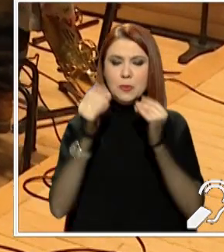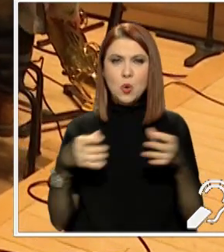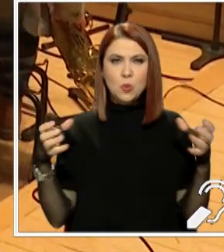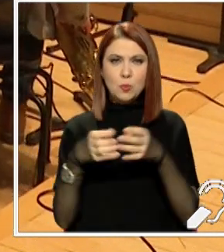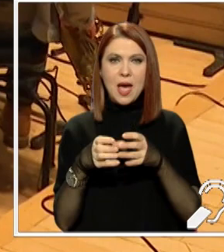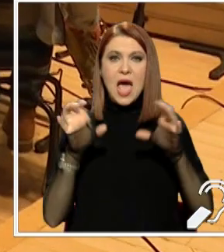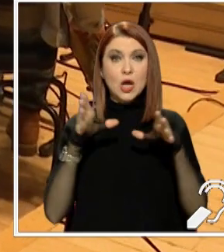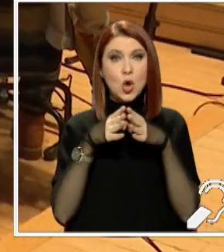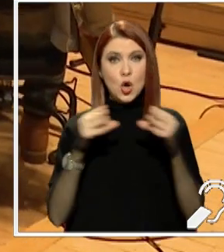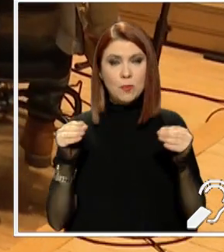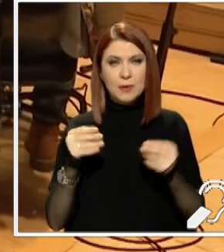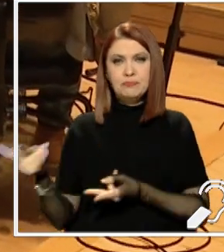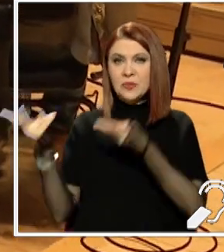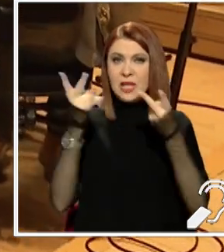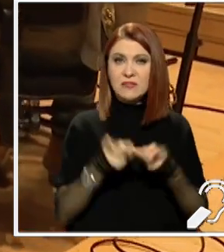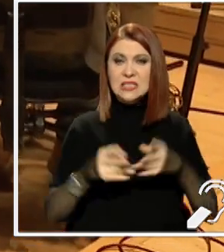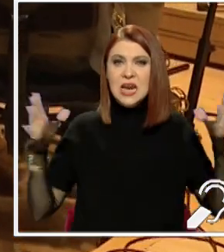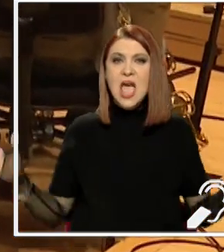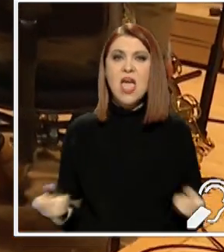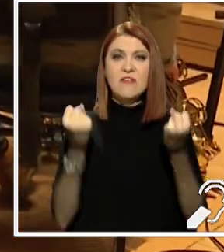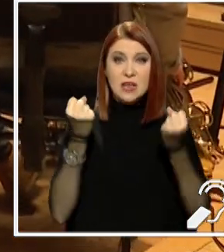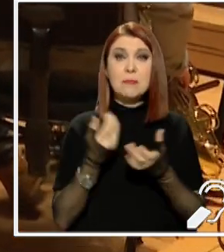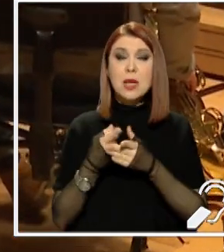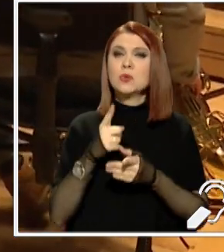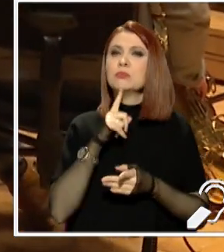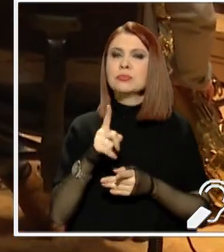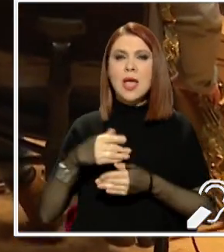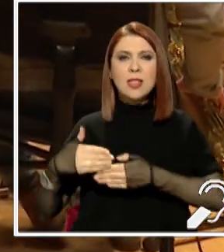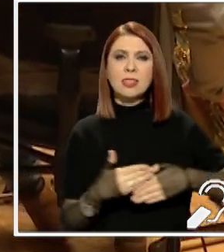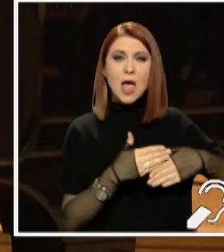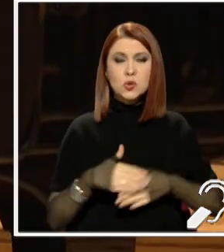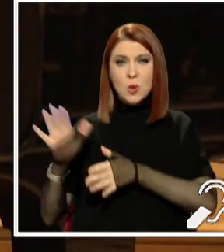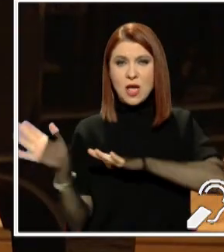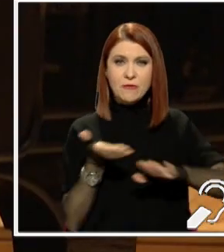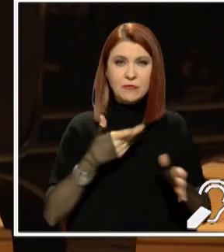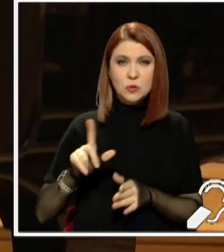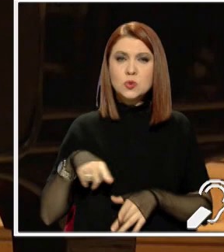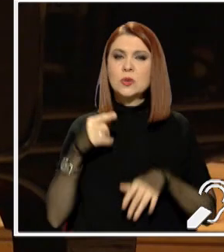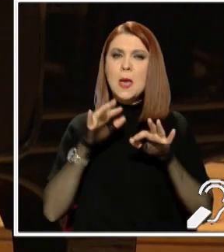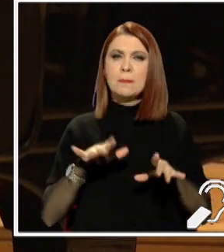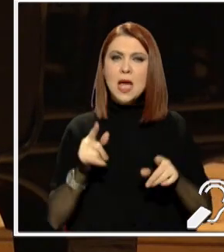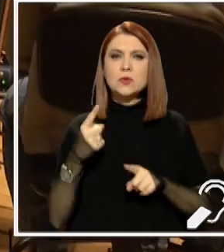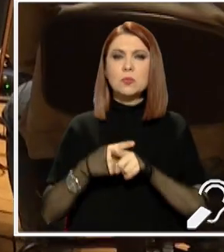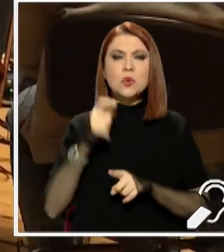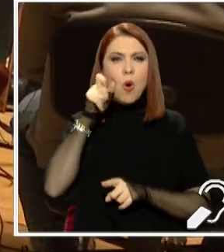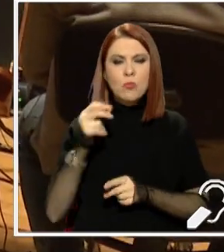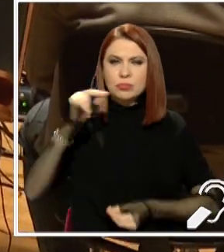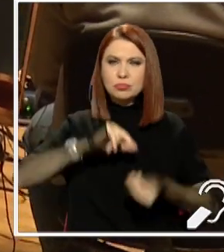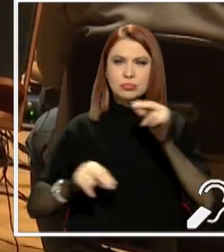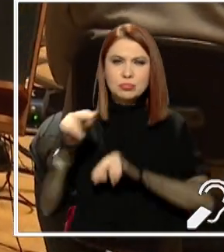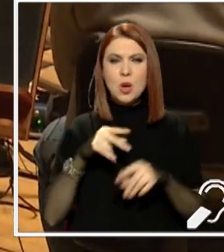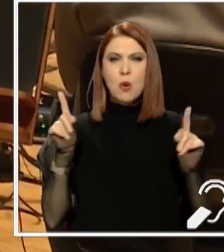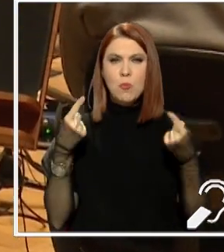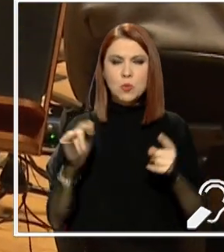Radio România. Invitați la evenimentul Wind Dance, Dansul Vântului, sunt pianistul și aranjorul Mișa